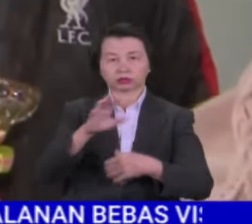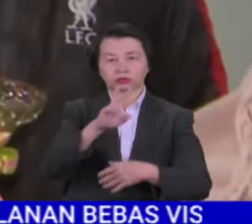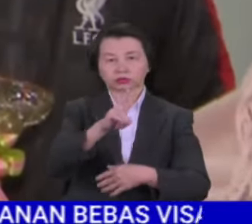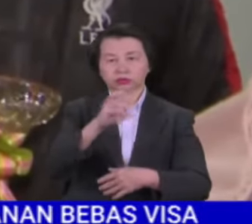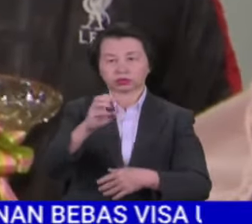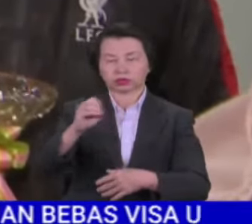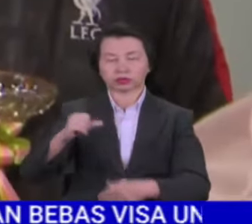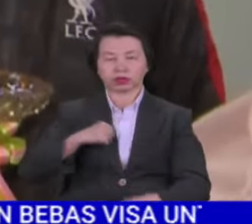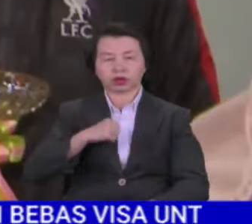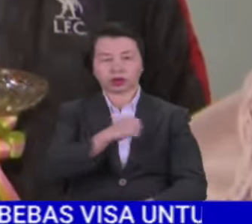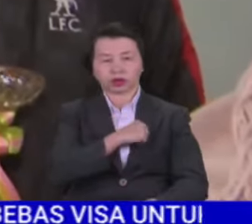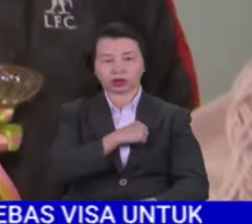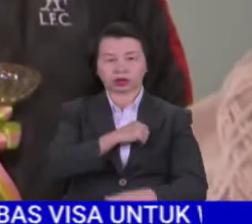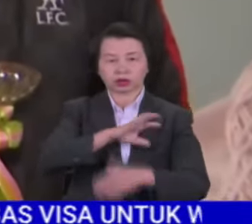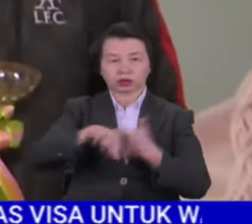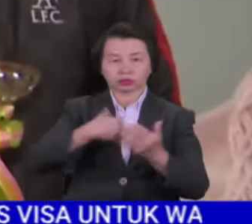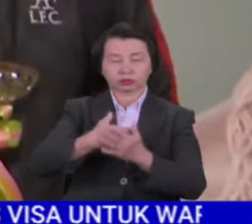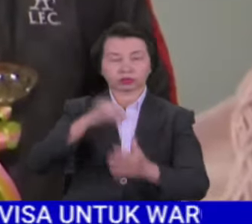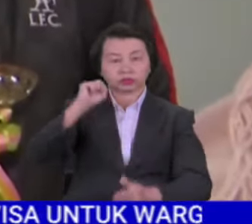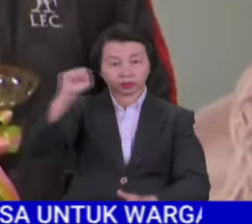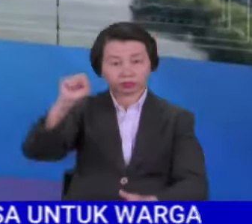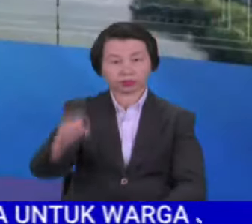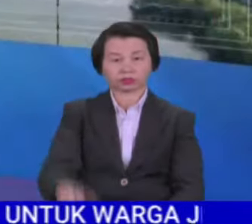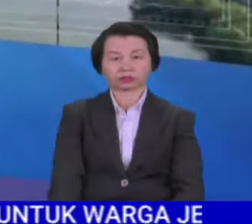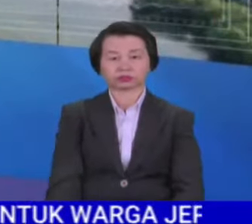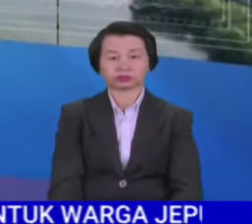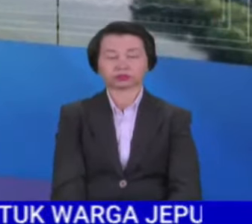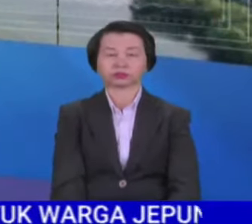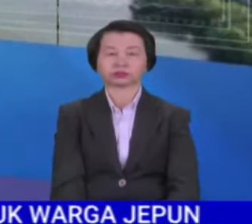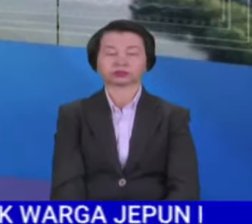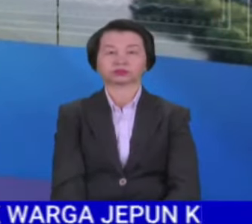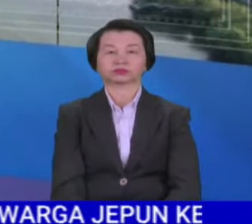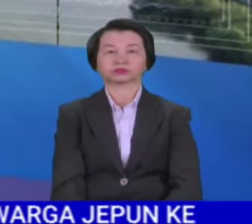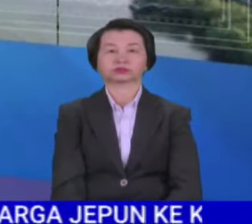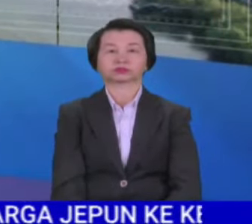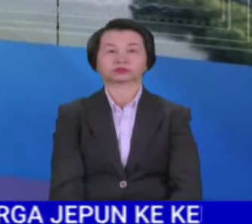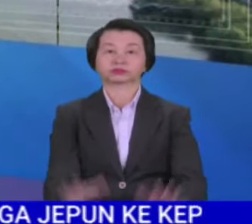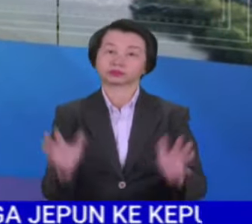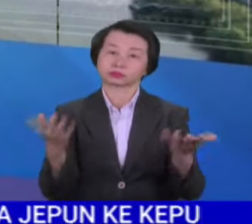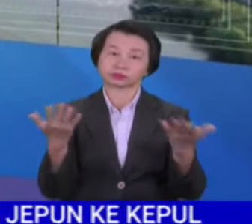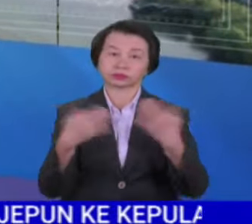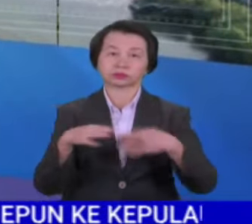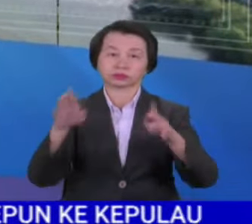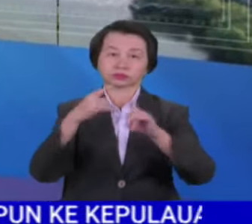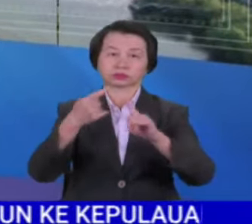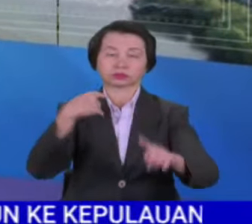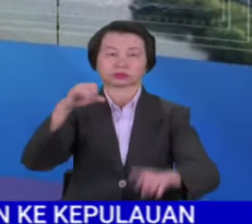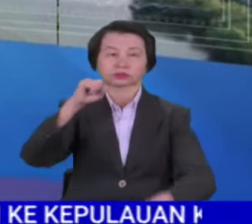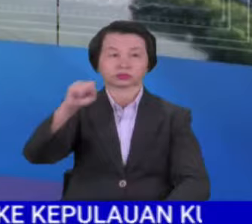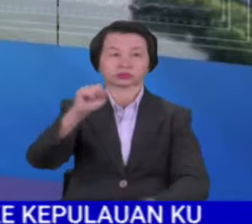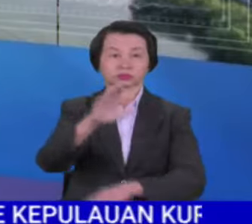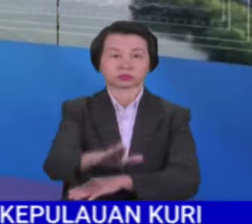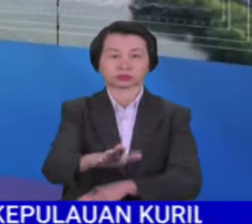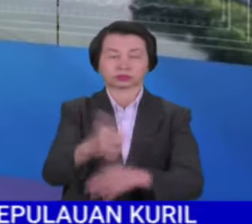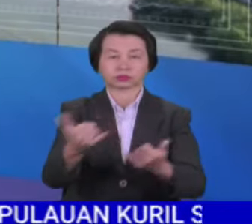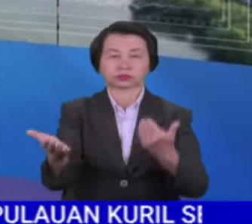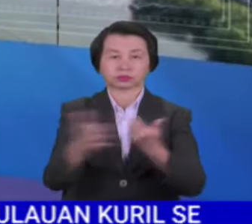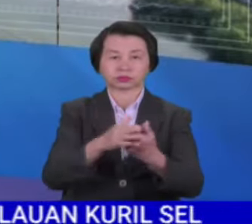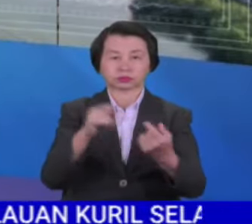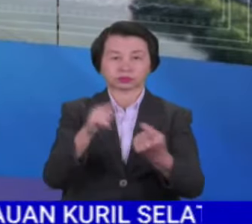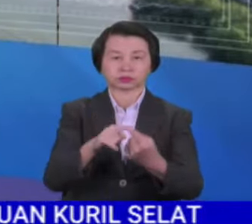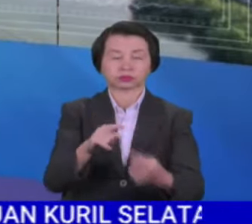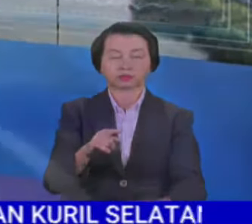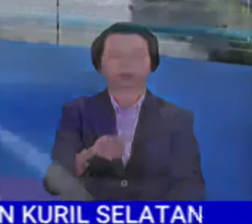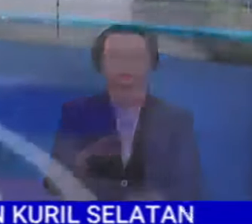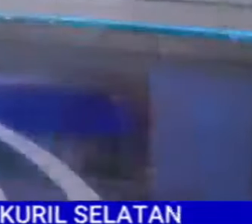200 Alip seluruh Sabah Hai bytes dari sabun petani di dan kebanjiran